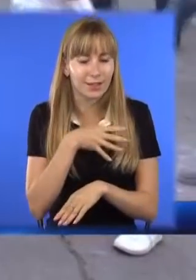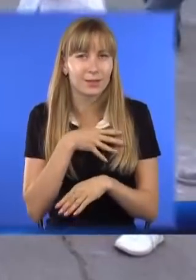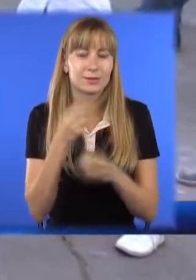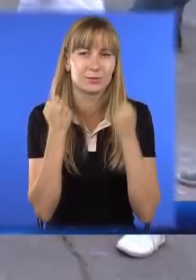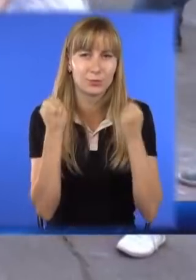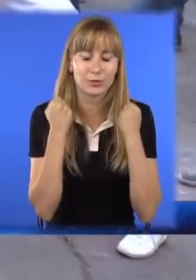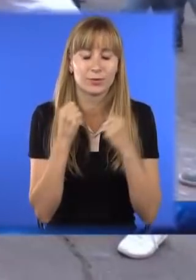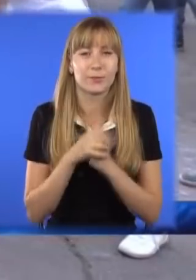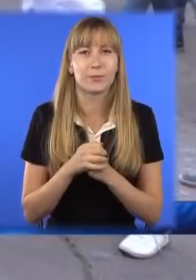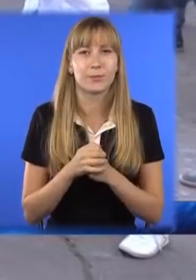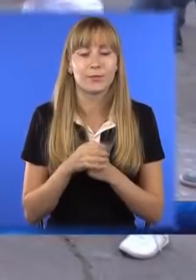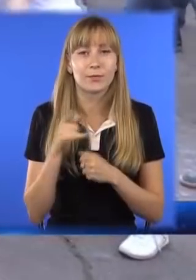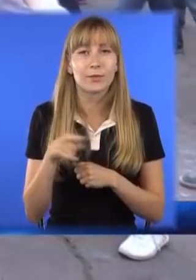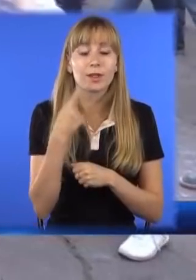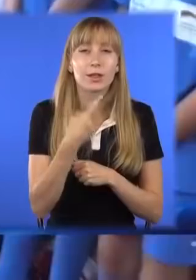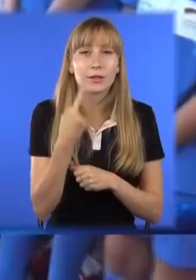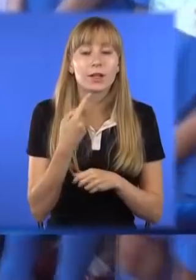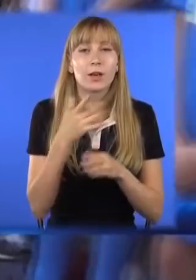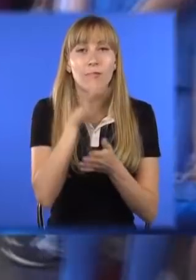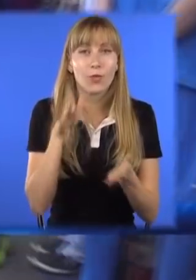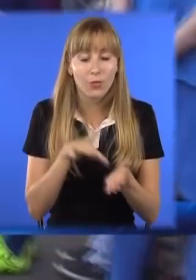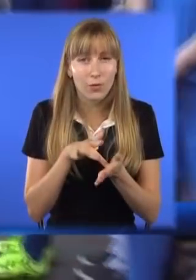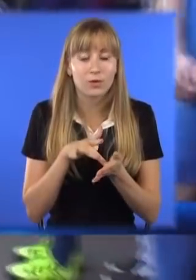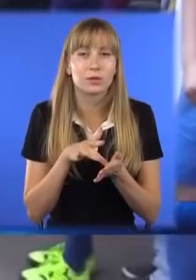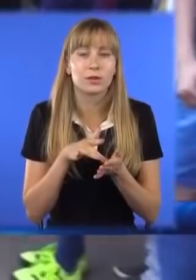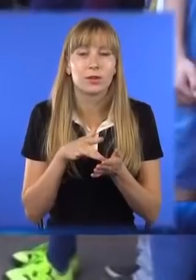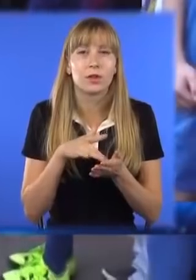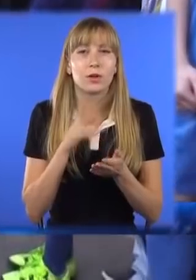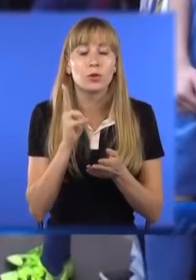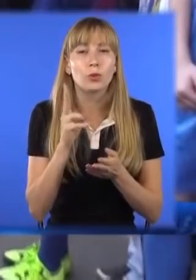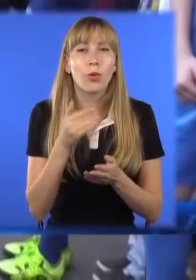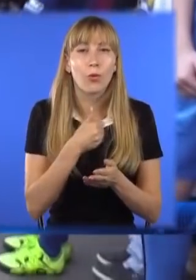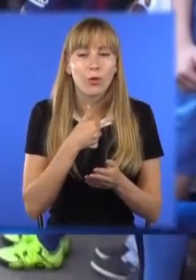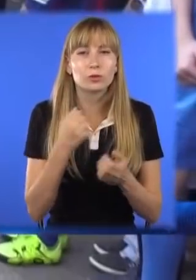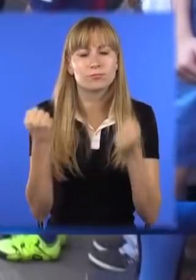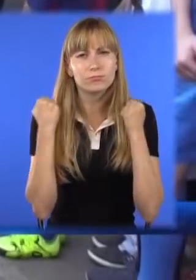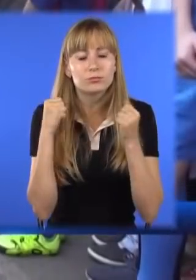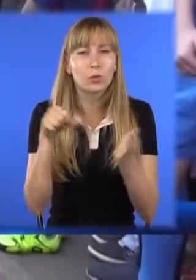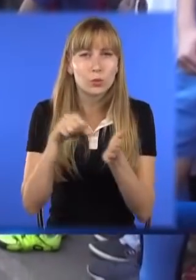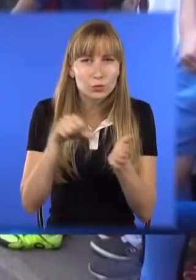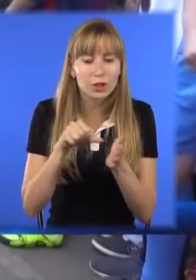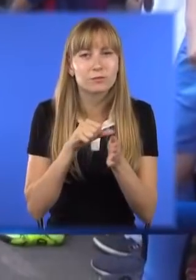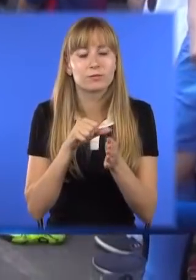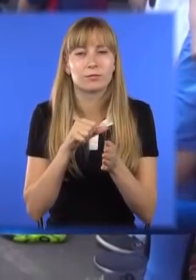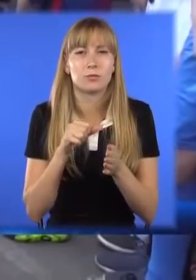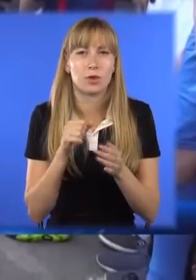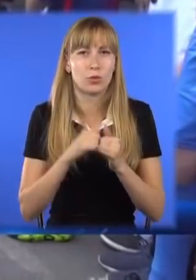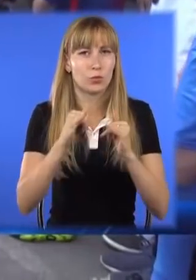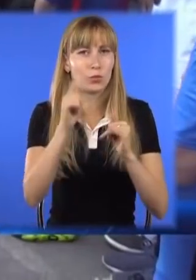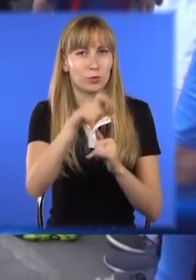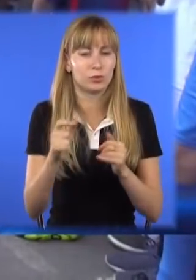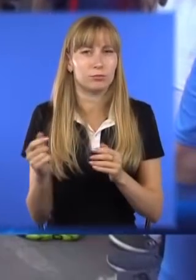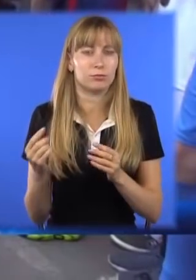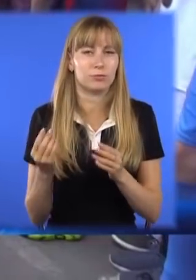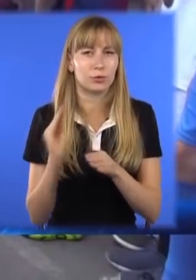захоплюється фізичними вправами, постійно поповнюються, а здоровий спосіб життя стає все більш популярним. Восьма школа славиться